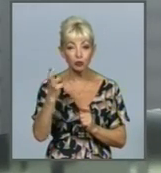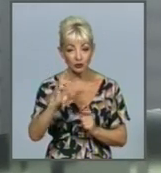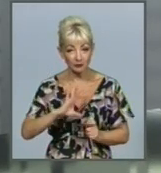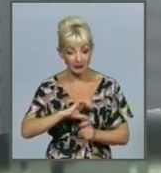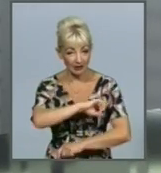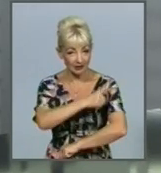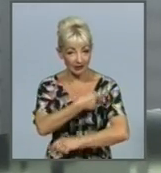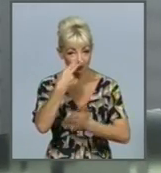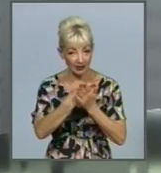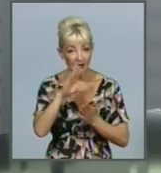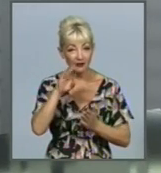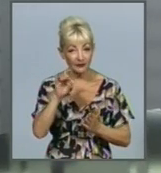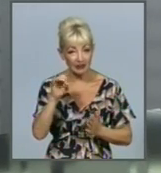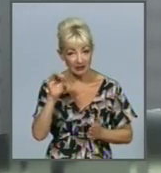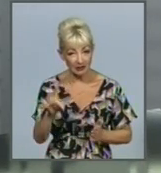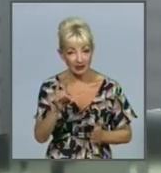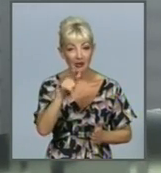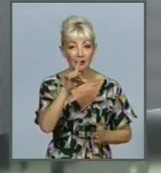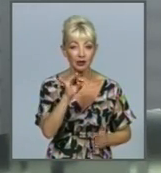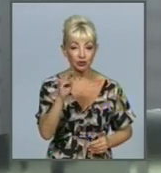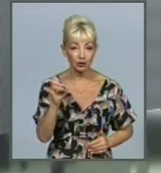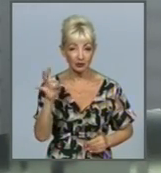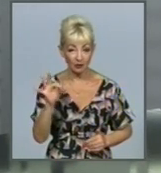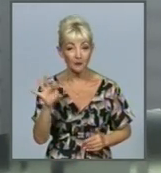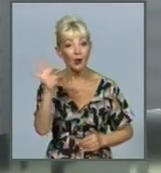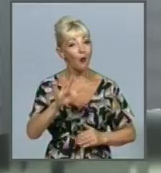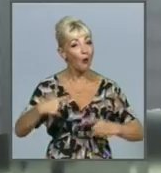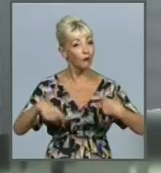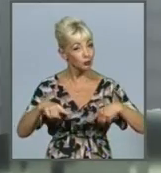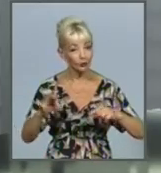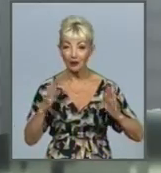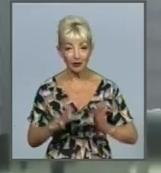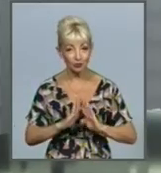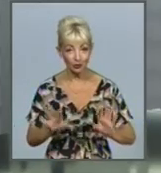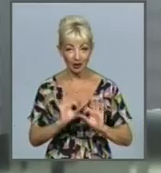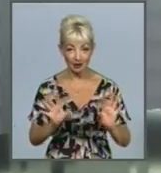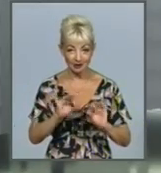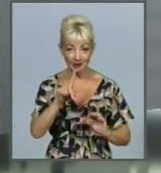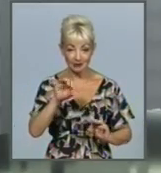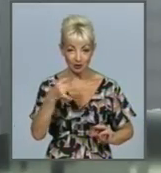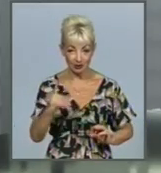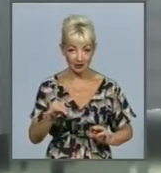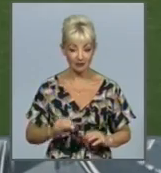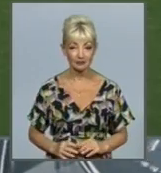себя Павел Вызер и Глеб Гринченко. О футболе и не только расскажет Алексей